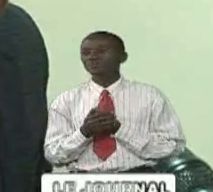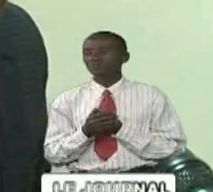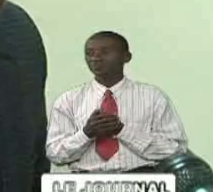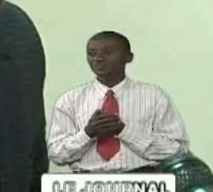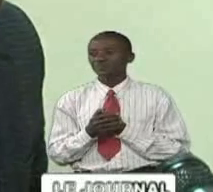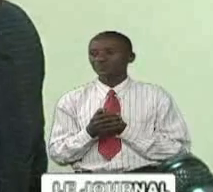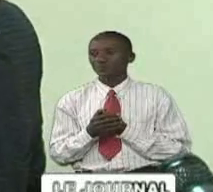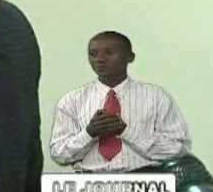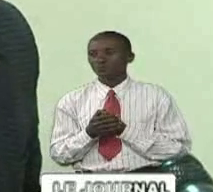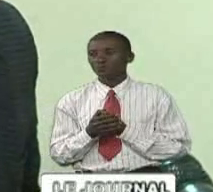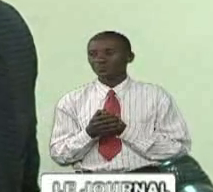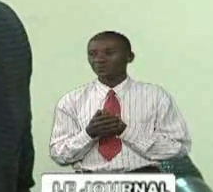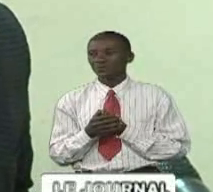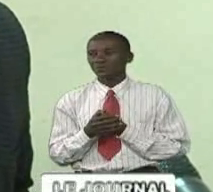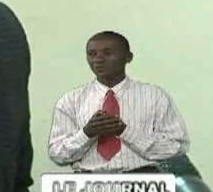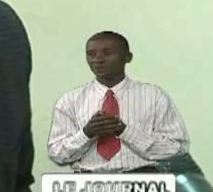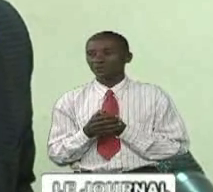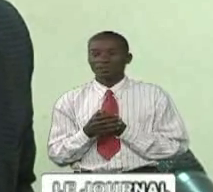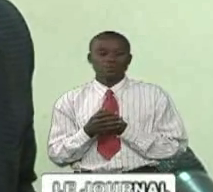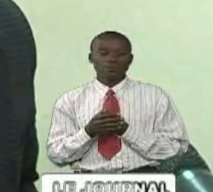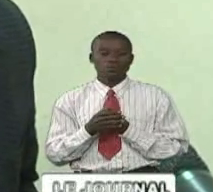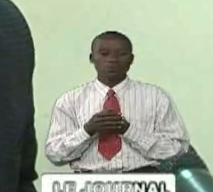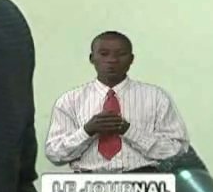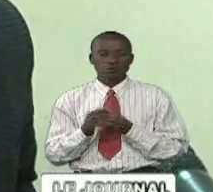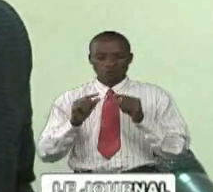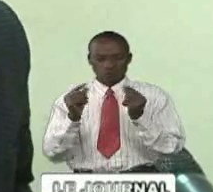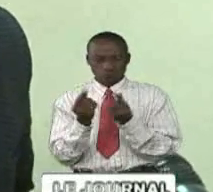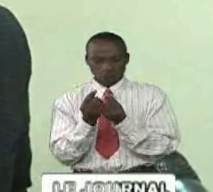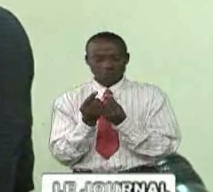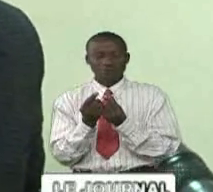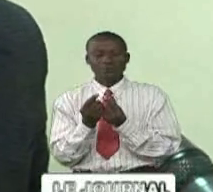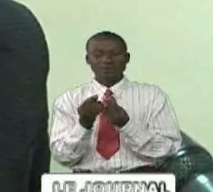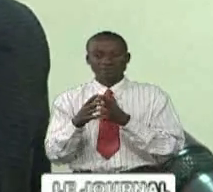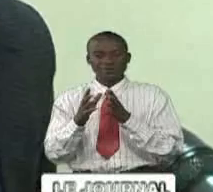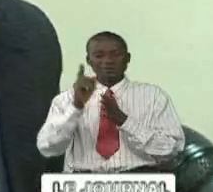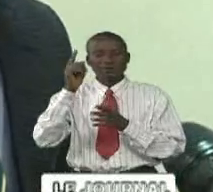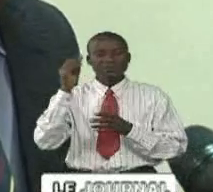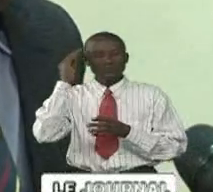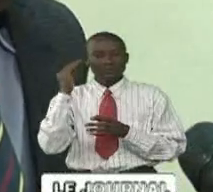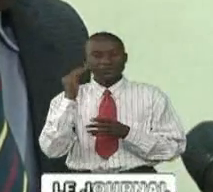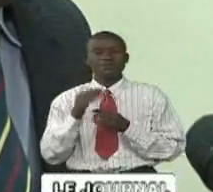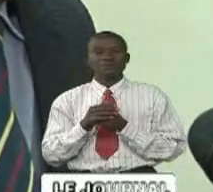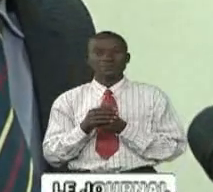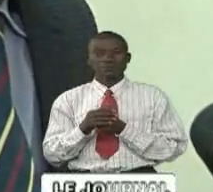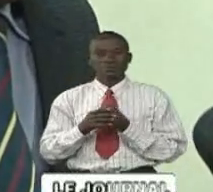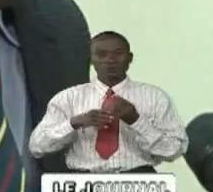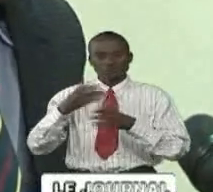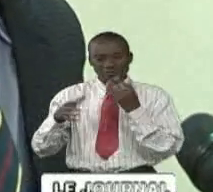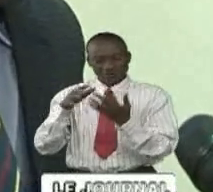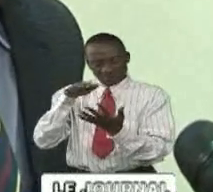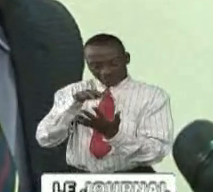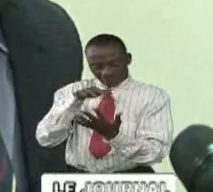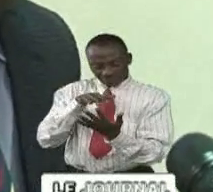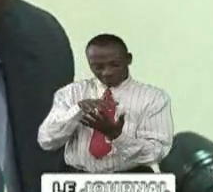que l'équipe qui est autour du Premier ministre, nous ferons en sorte que nous puissions l'aider à ce que des